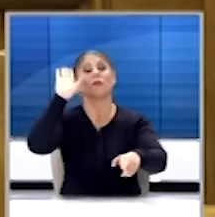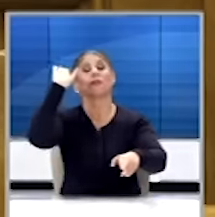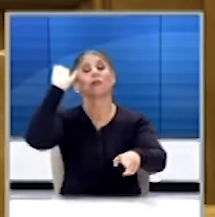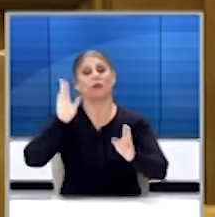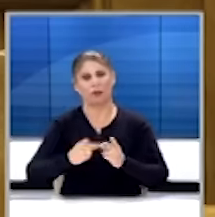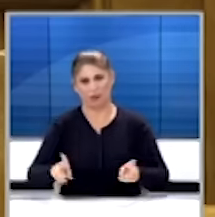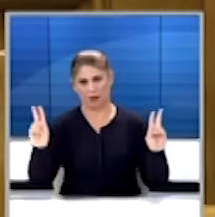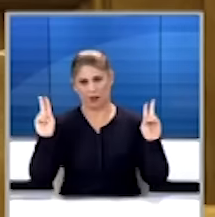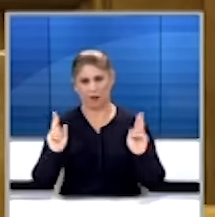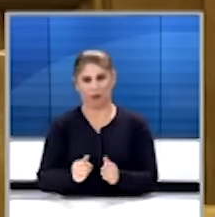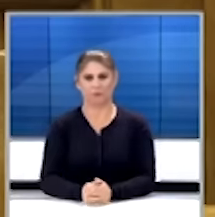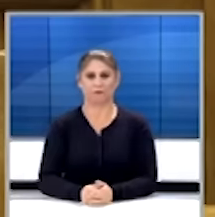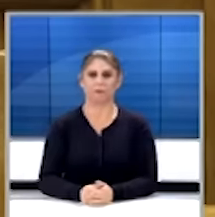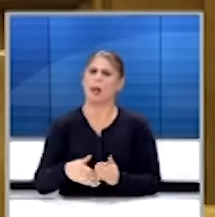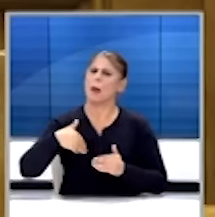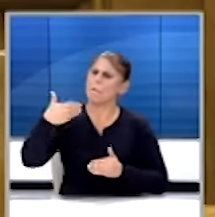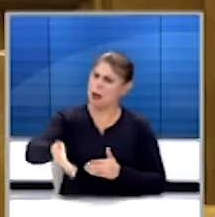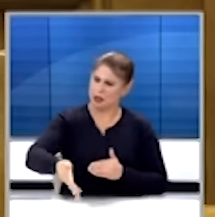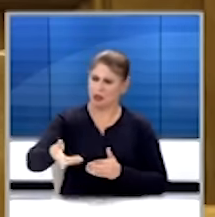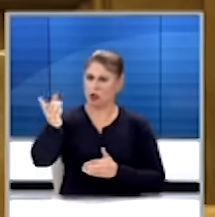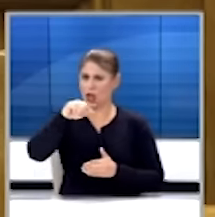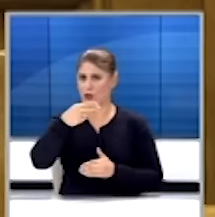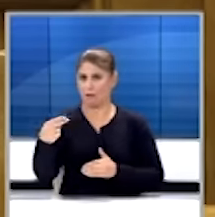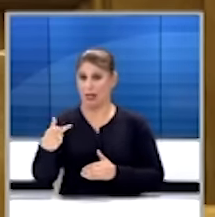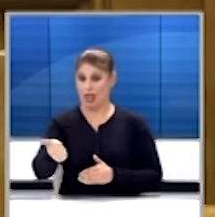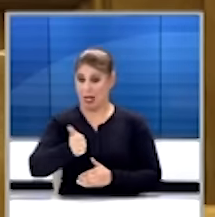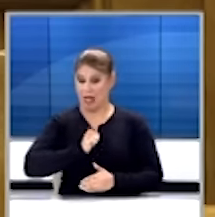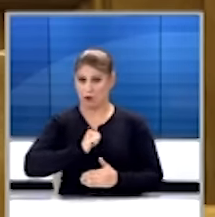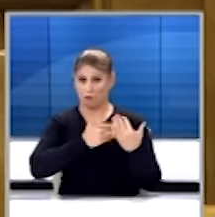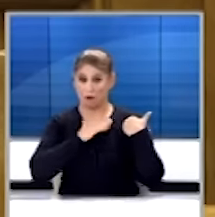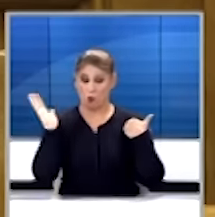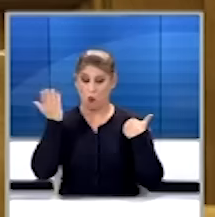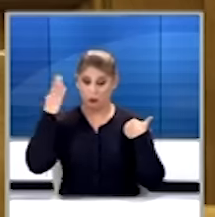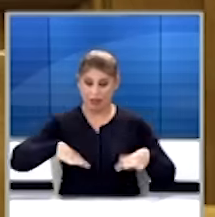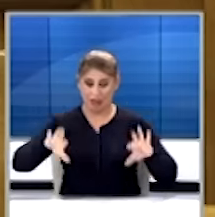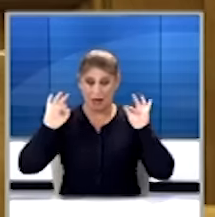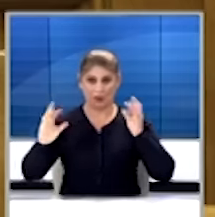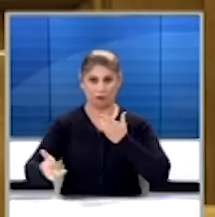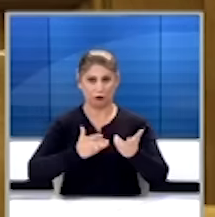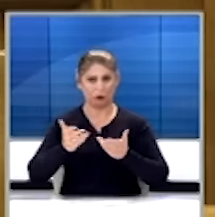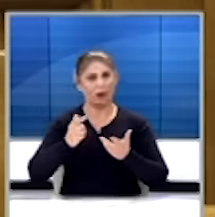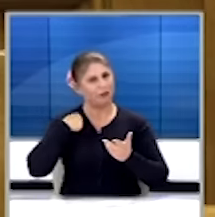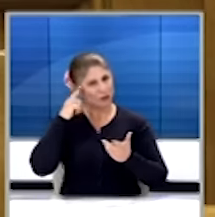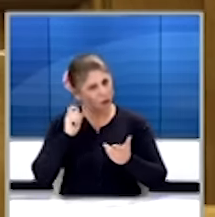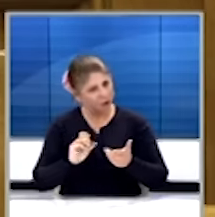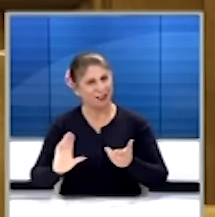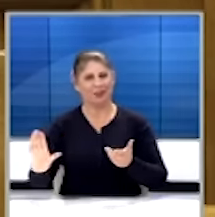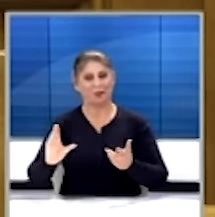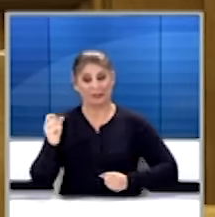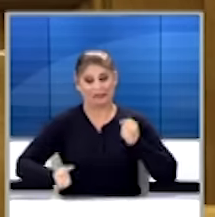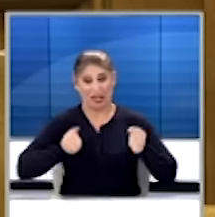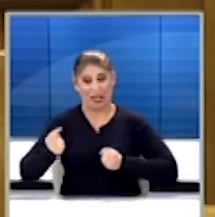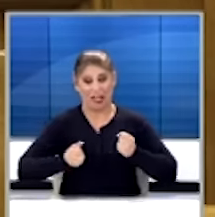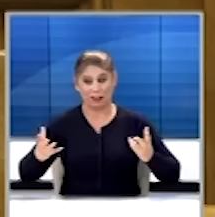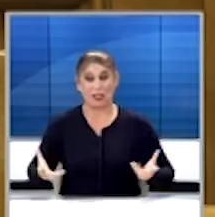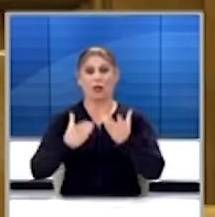Πάμε παρακάτω. Ατομική ευθύνη όταν ξεσπάσει η πυρκαγιά. Το γνωστό, τρεχάτε να